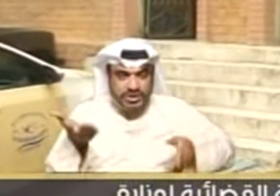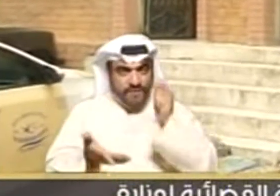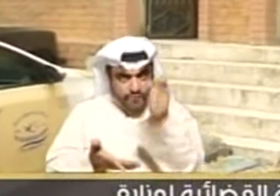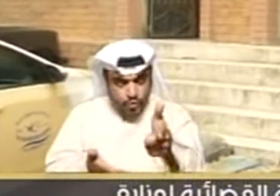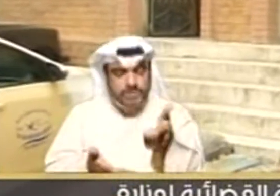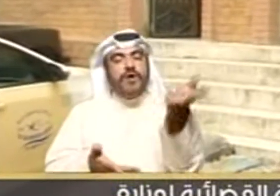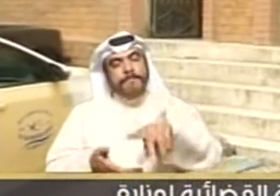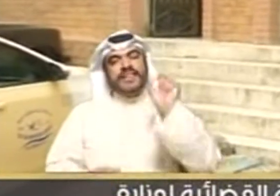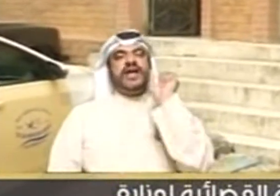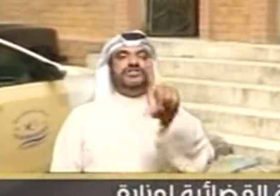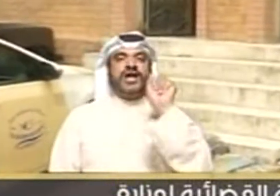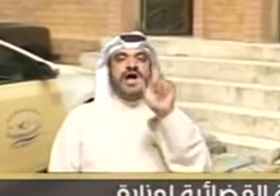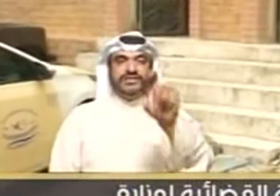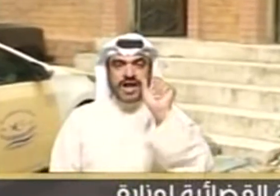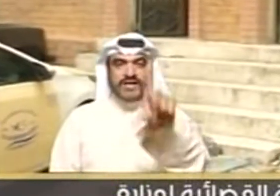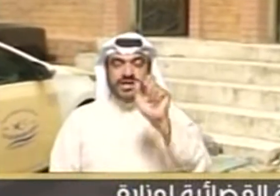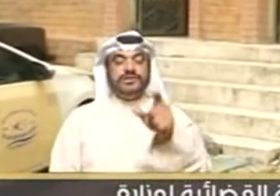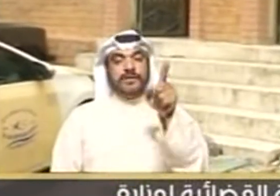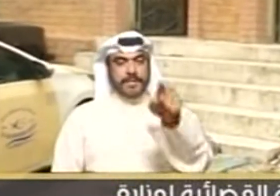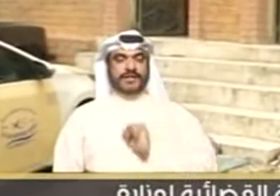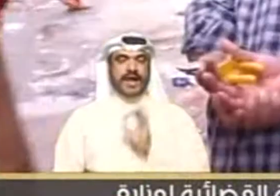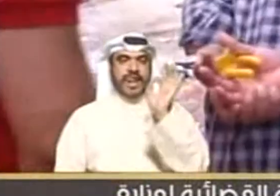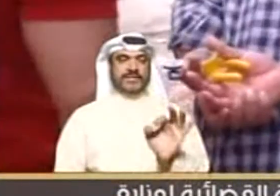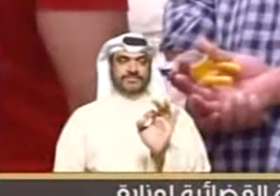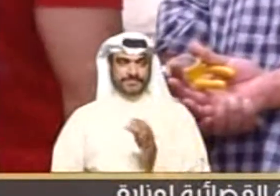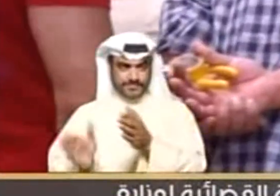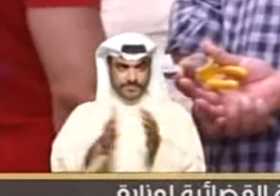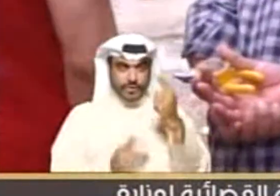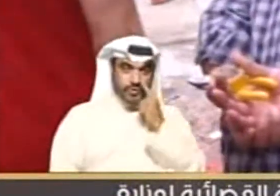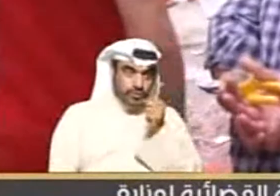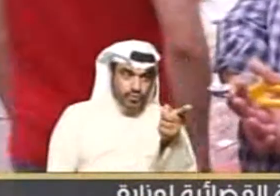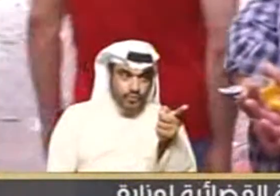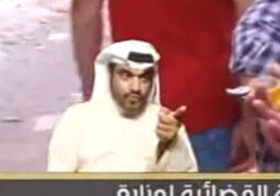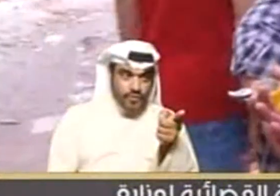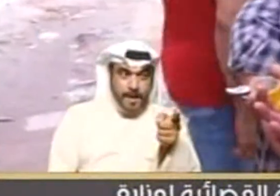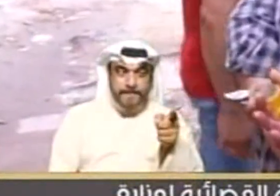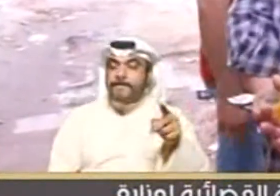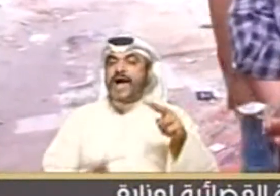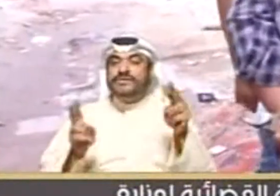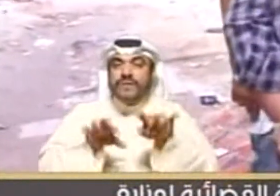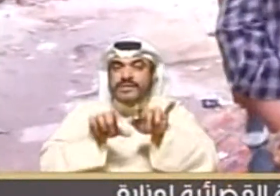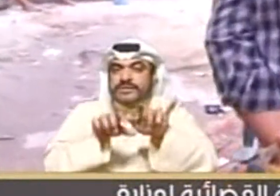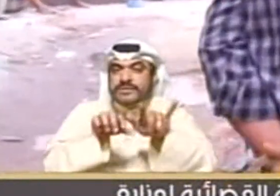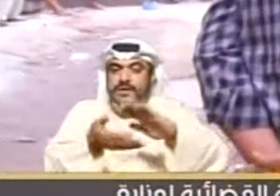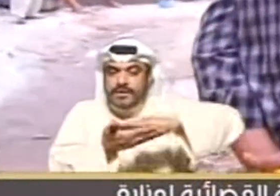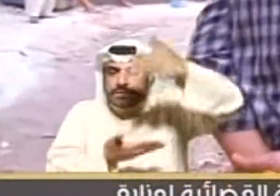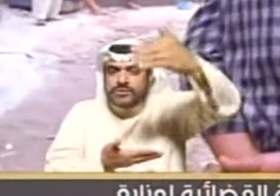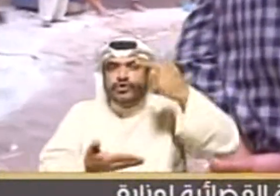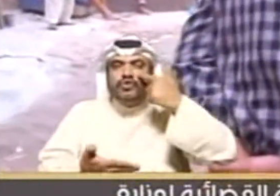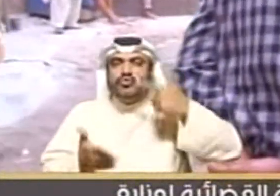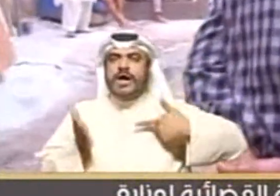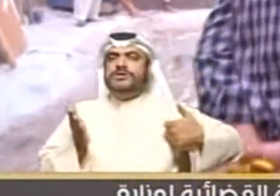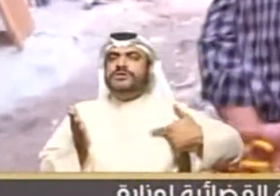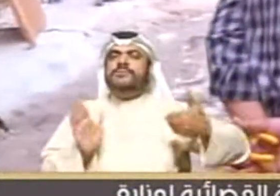ويدفع المبالغ اللي عليه ويلتزم ويرد يعدل وضعه مره ثانيه. هذه الجولة اليوم ليست إلا عينة لجولات